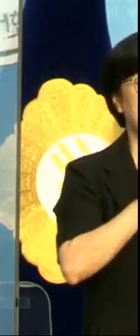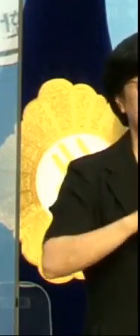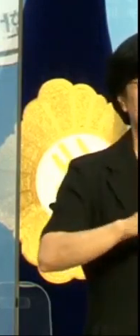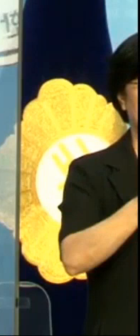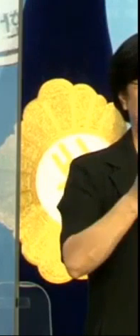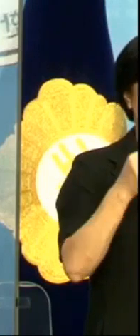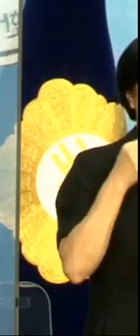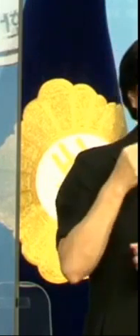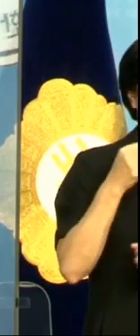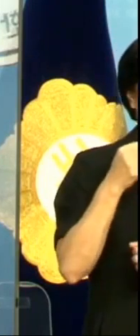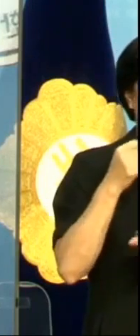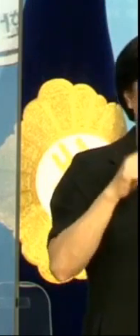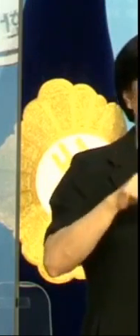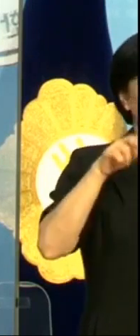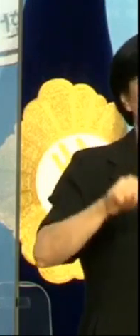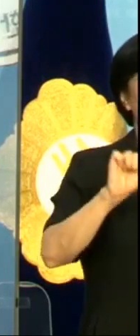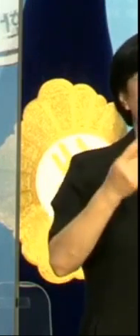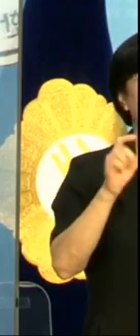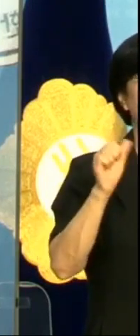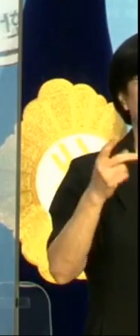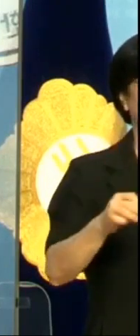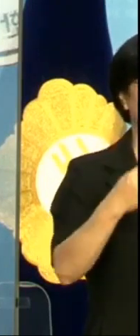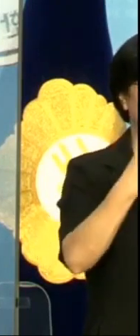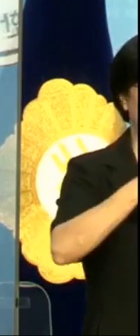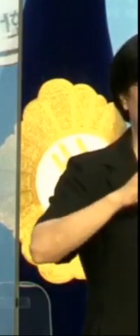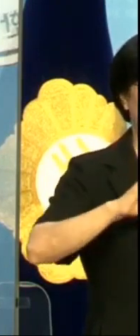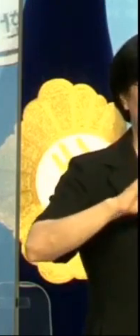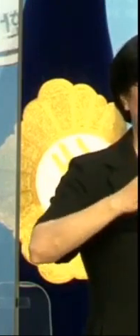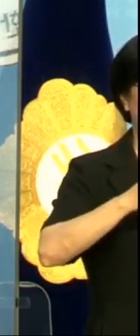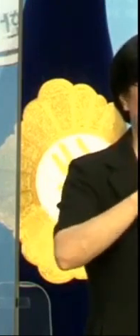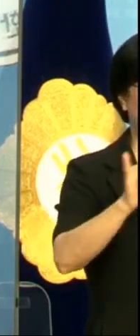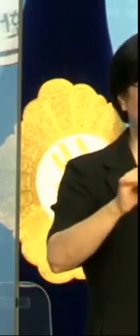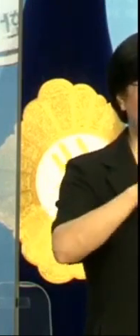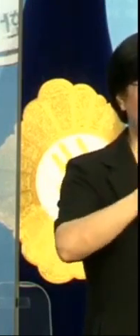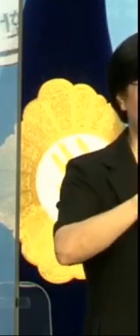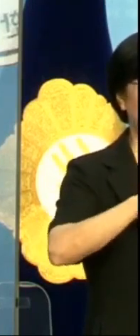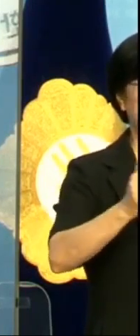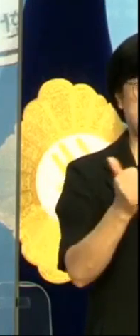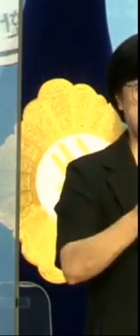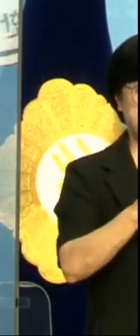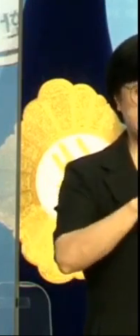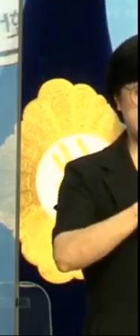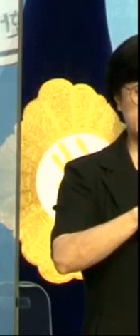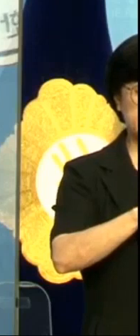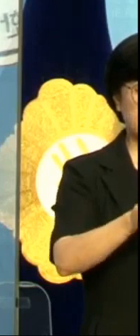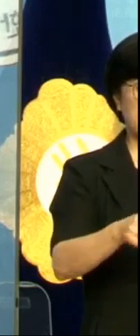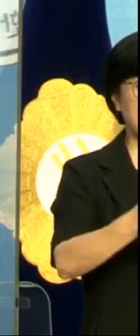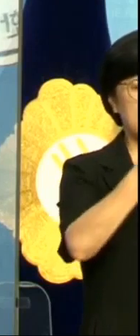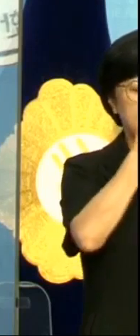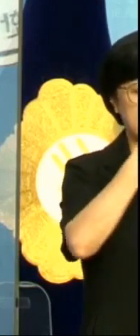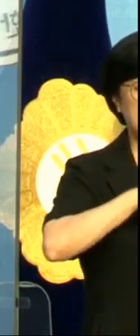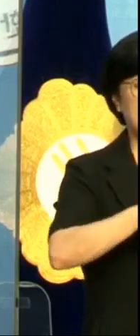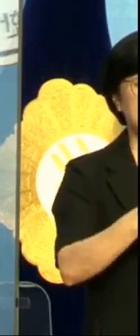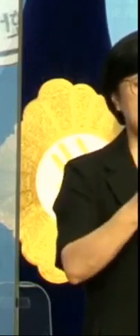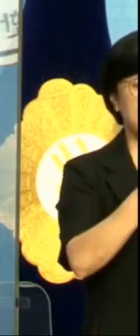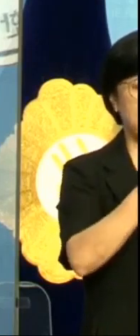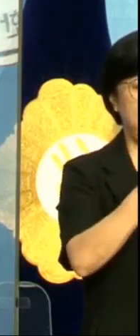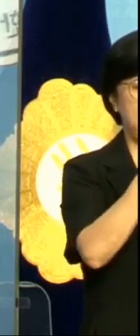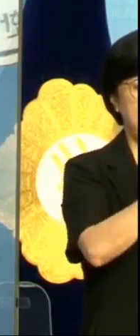인 주호영 원내대표도 역시 의원들의 이 충돌 문제를 모두 정리하고 예 충돌 법안과 관련해서도 적극